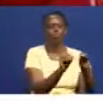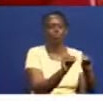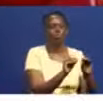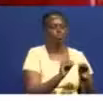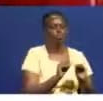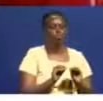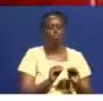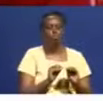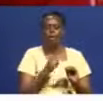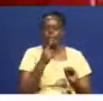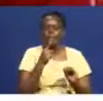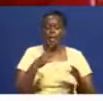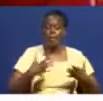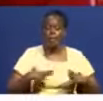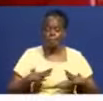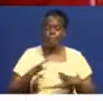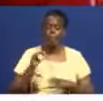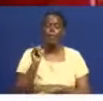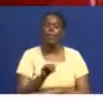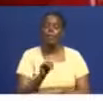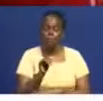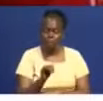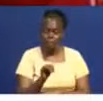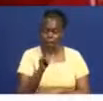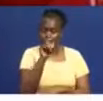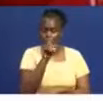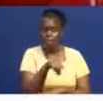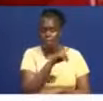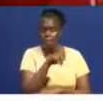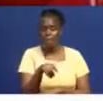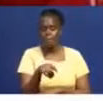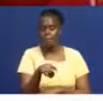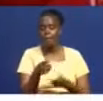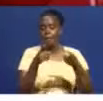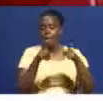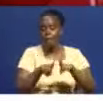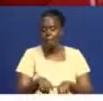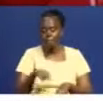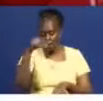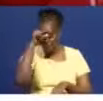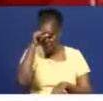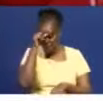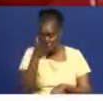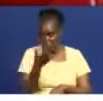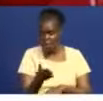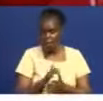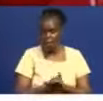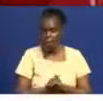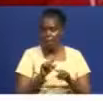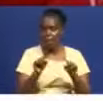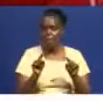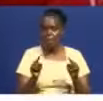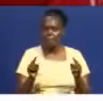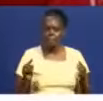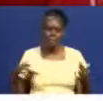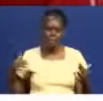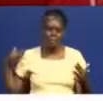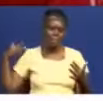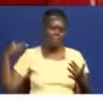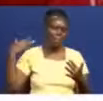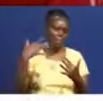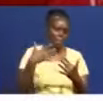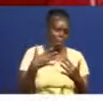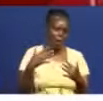na tukawaambia Wakenya ya kwamba kuna makosa yanatendeka na serikali iliyokuwepo. Lakini tangu